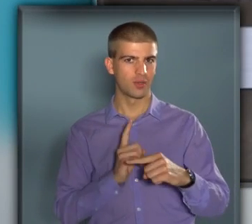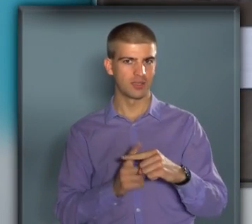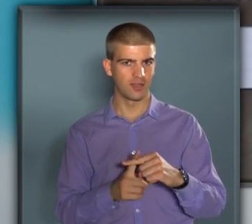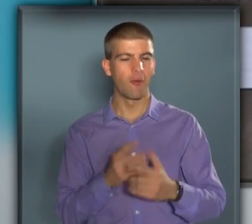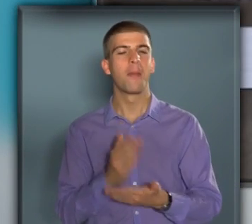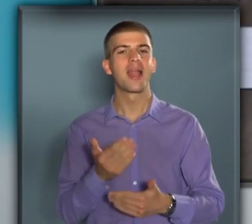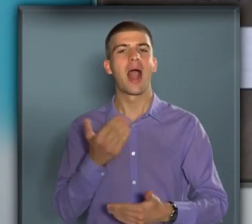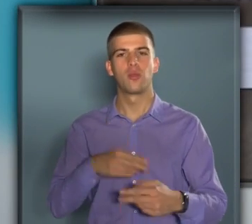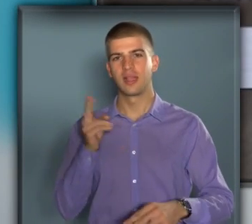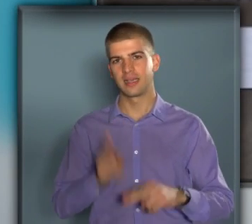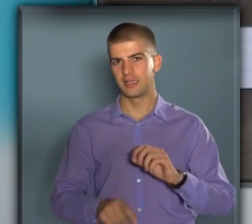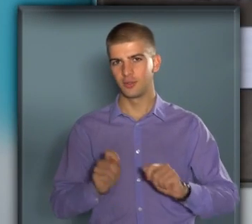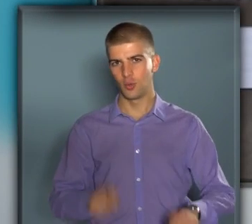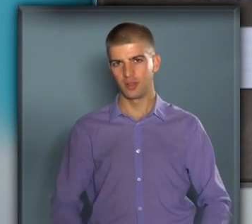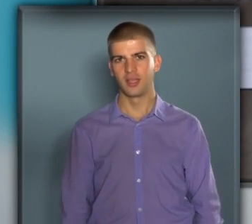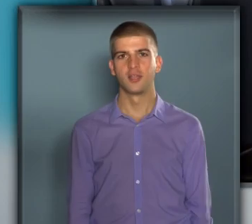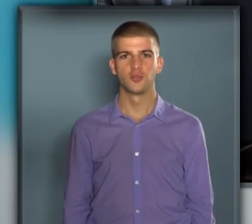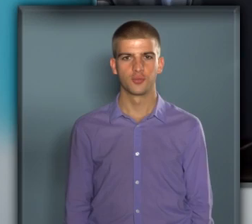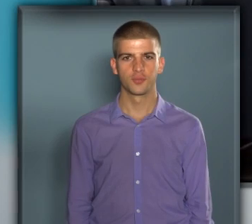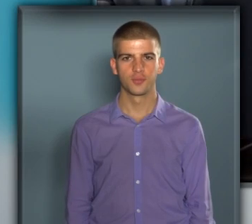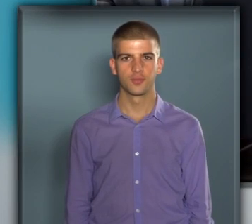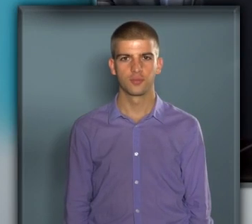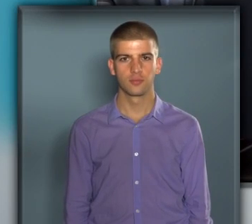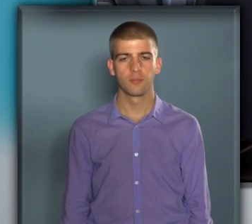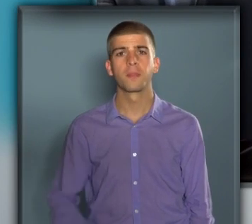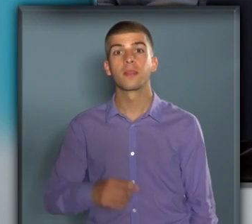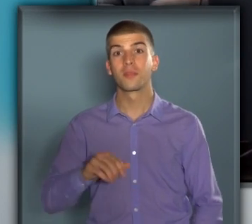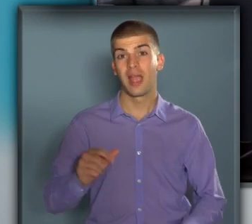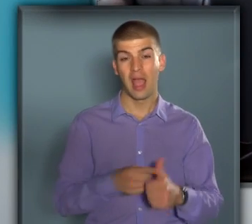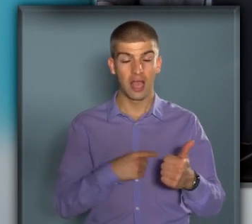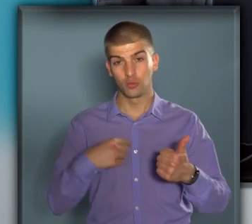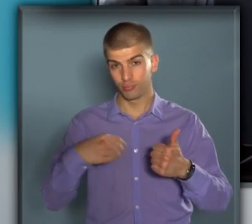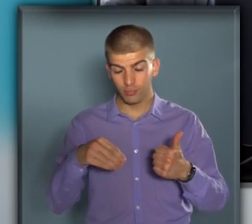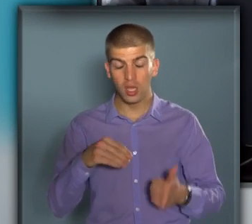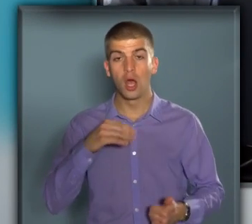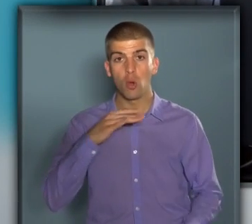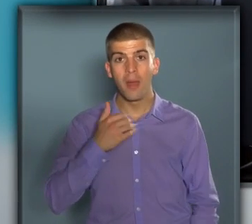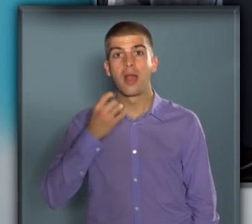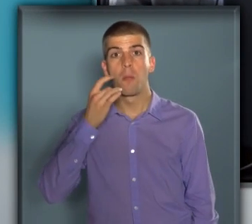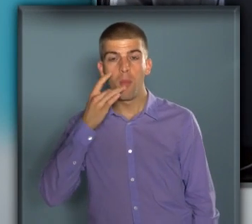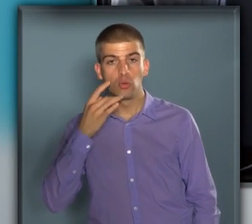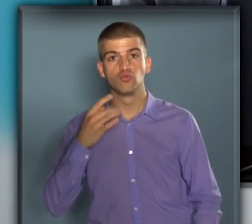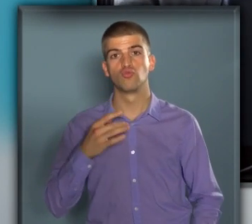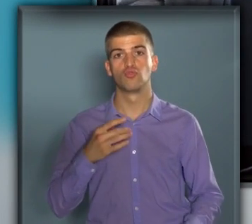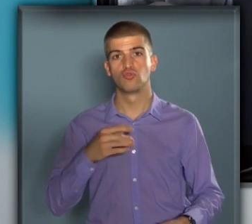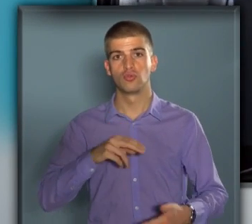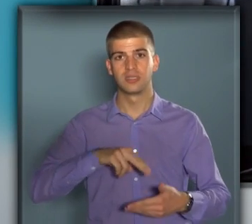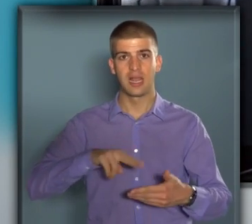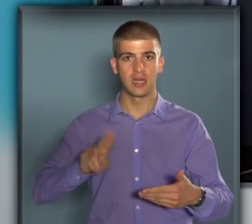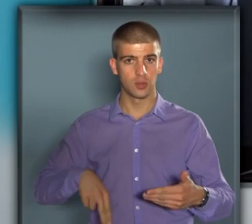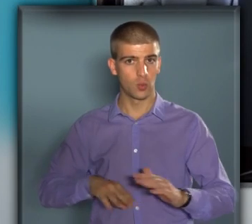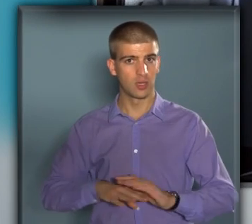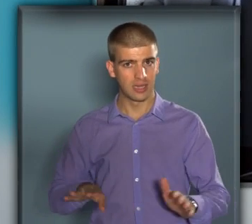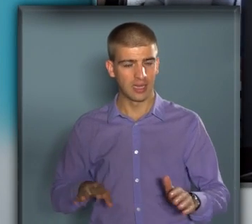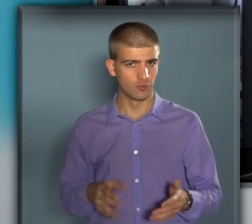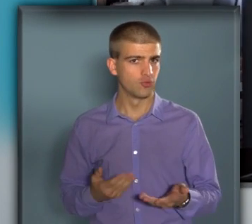aláírás előtt döntött a testület. Első napirendi pontunk a Robert Bosch Kft.-re kötendő településrendezési szerződés,